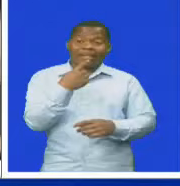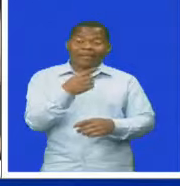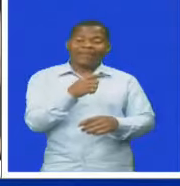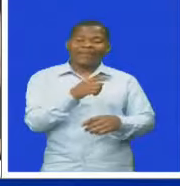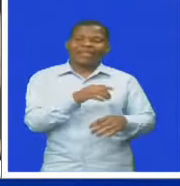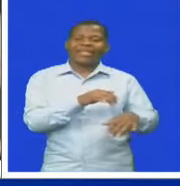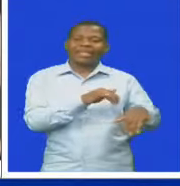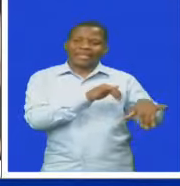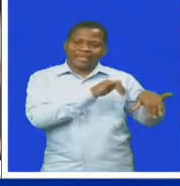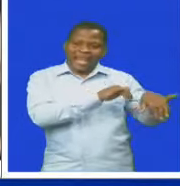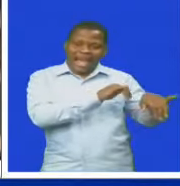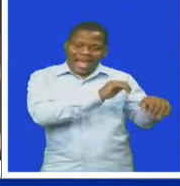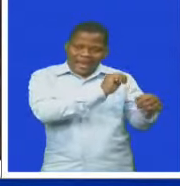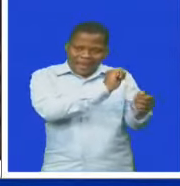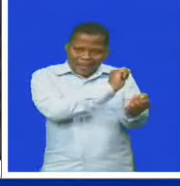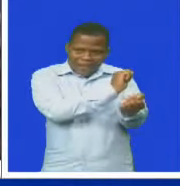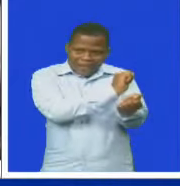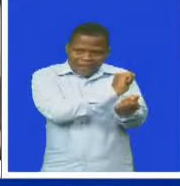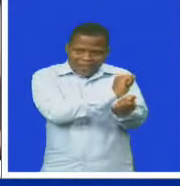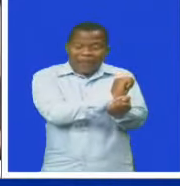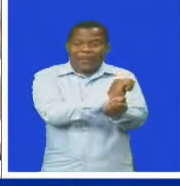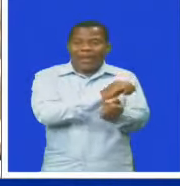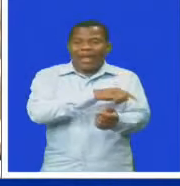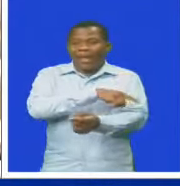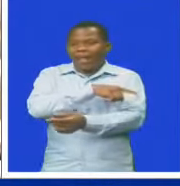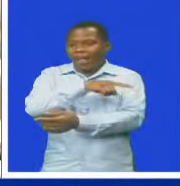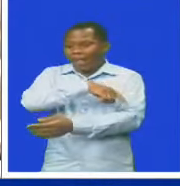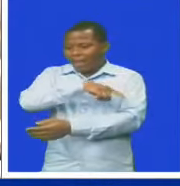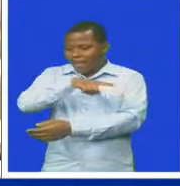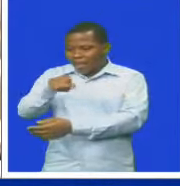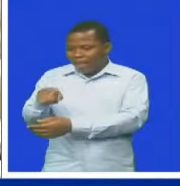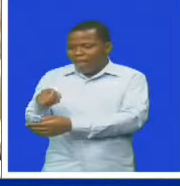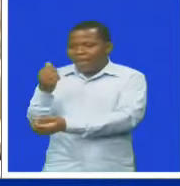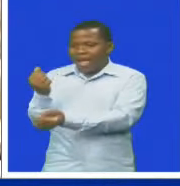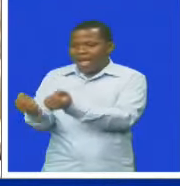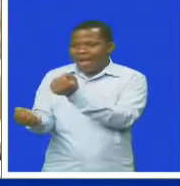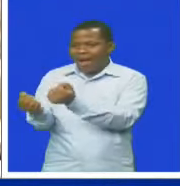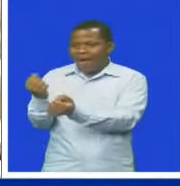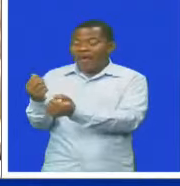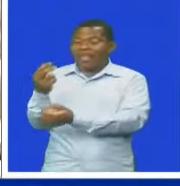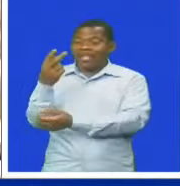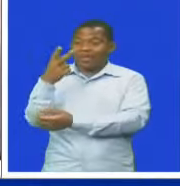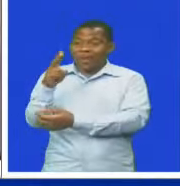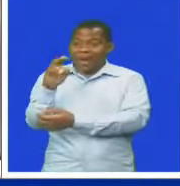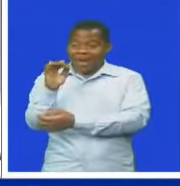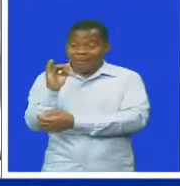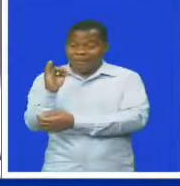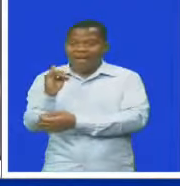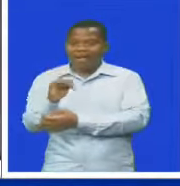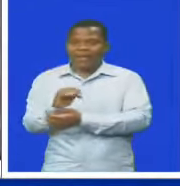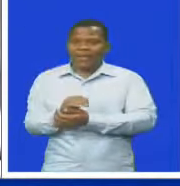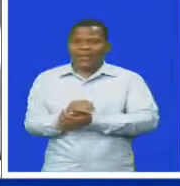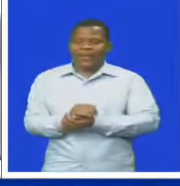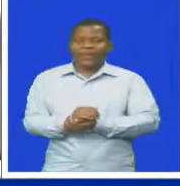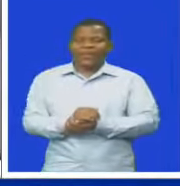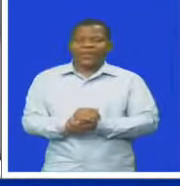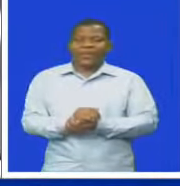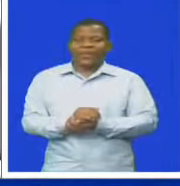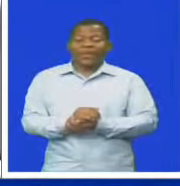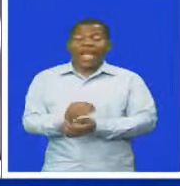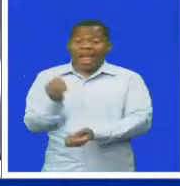asamele incwadi yokuvela enkantolo lenkulu inkantolo isivumile lesicelo kube sekubonakala